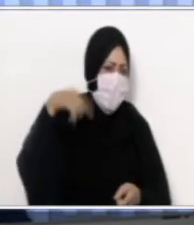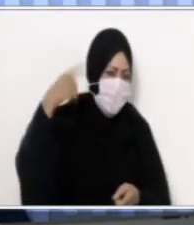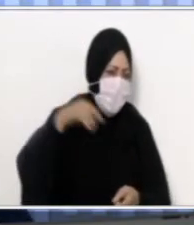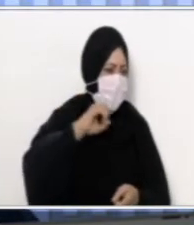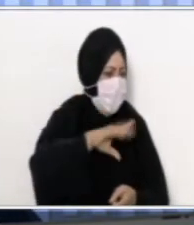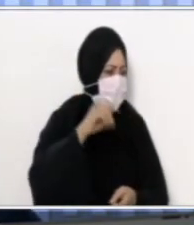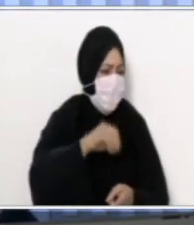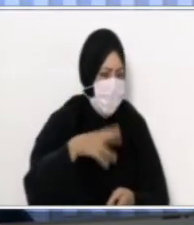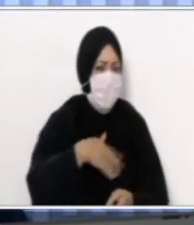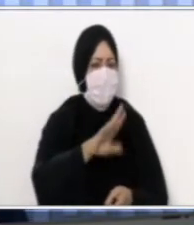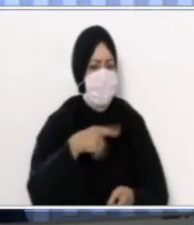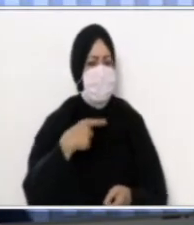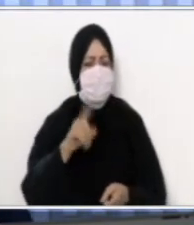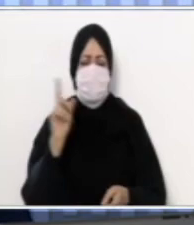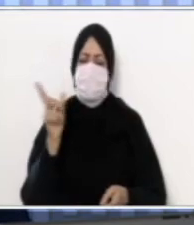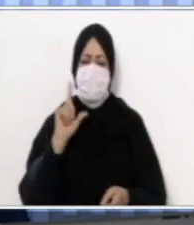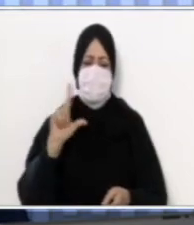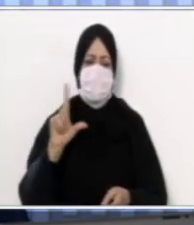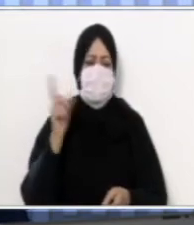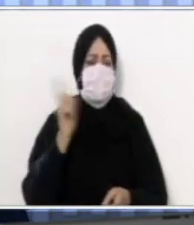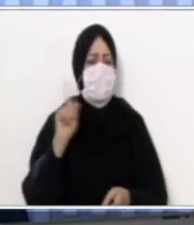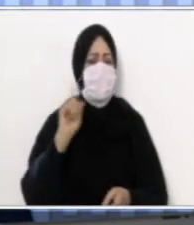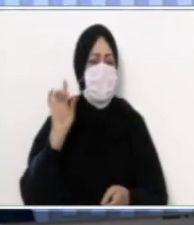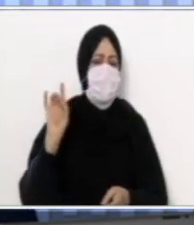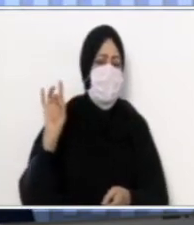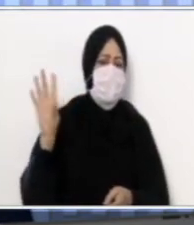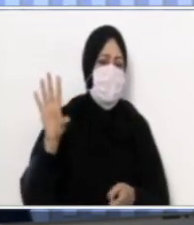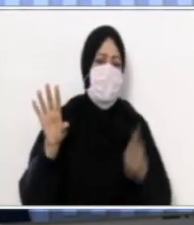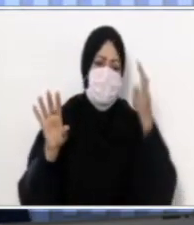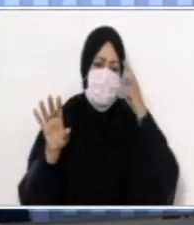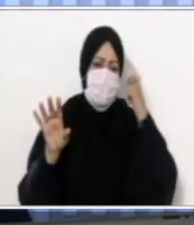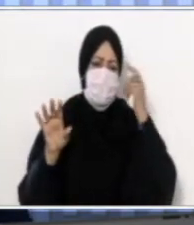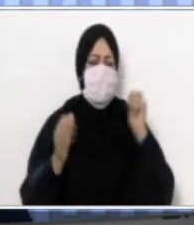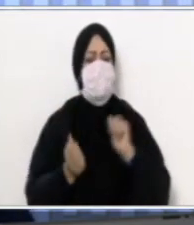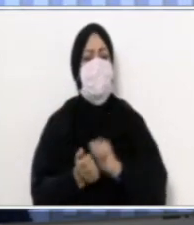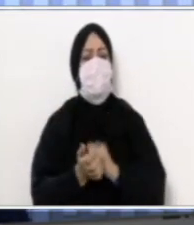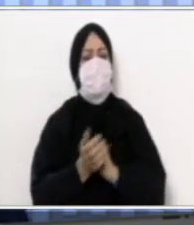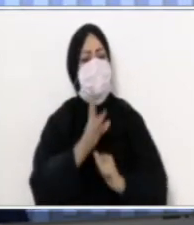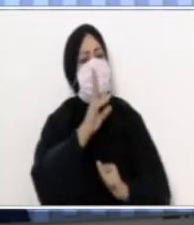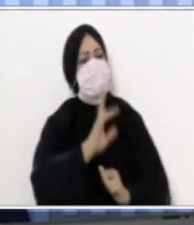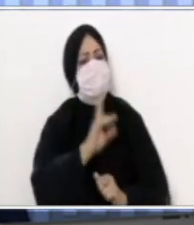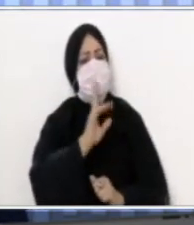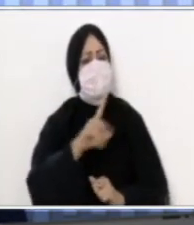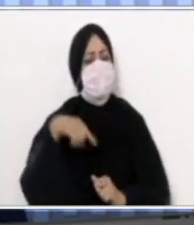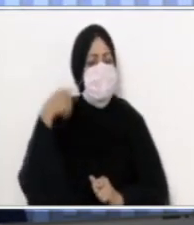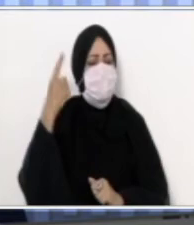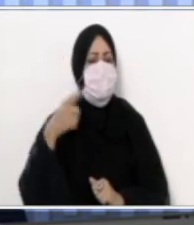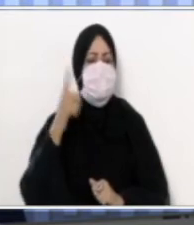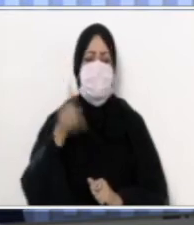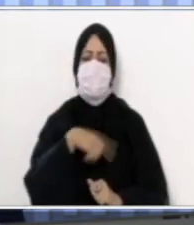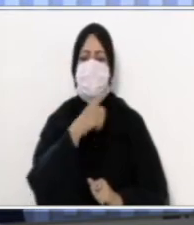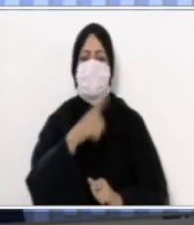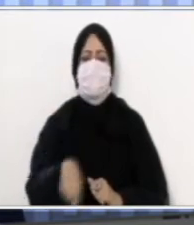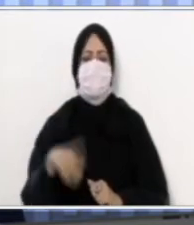البيت فتقعد تفكري هذا طاهر ولا نجس، فهذا من الوسواس. الأصل أن بيتك كله طاهر، ما لم تبدو نجاسة ظاهرة